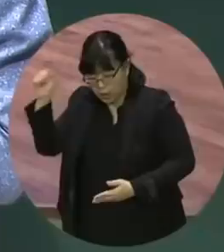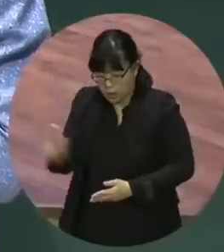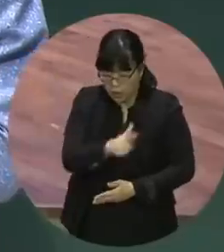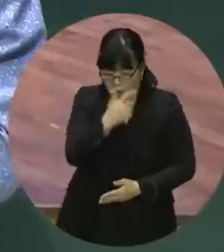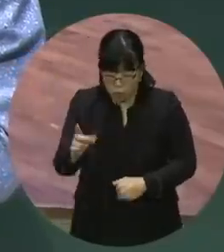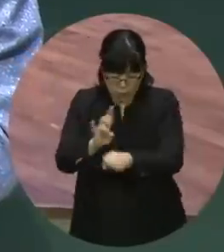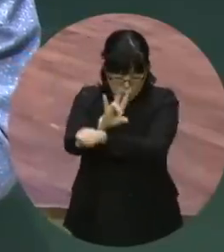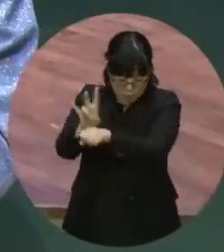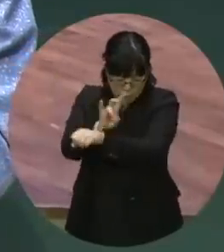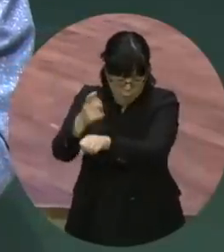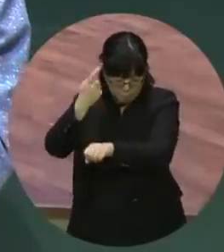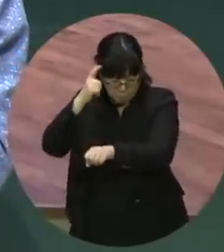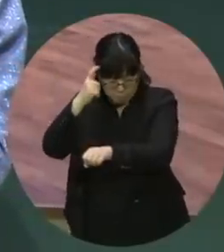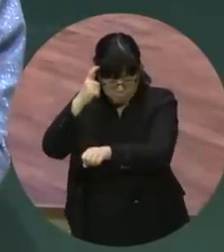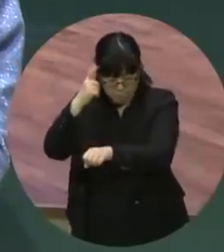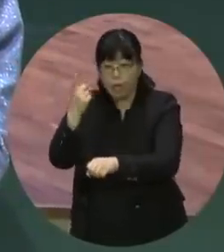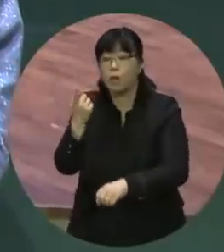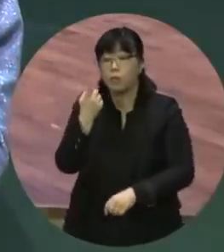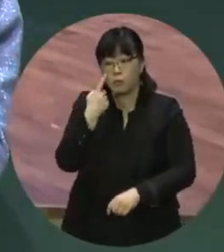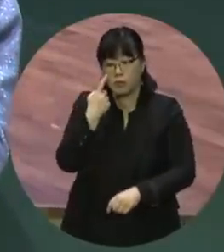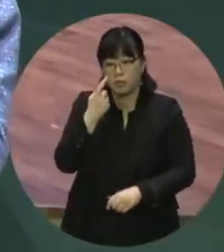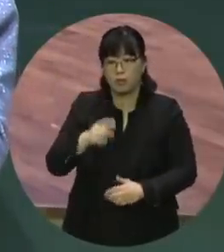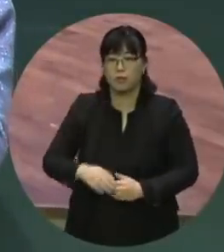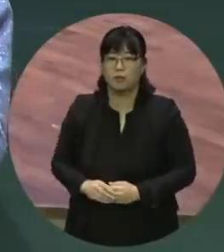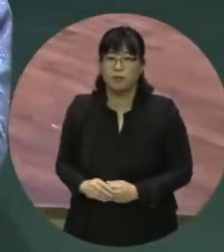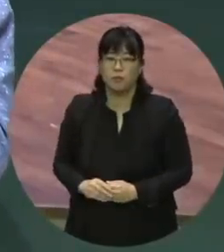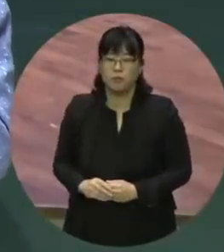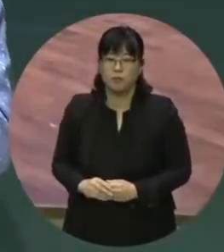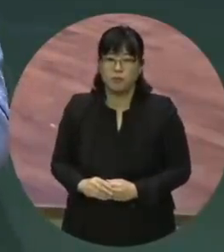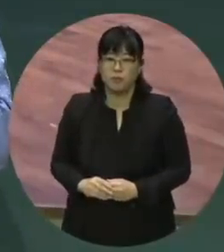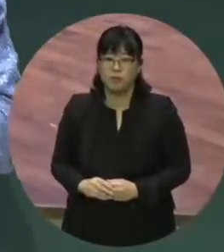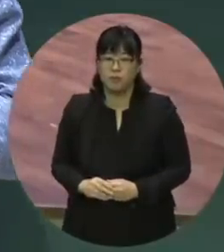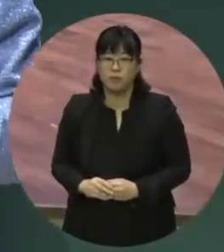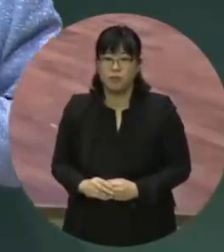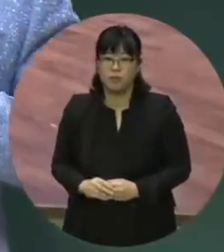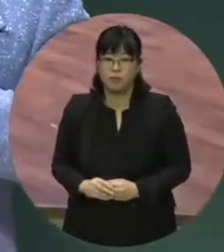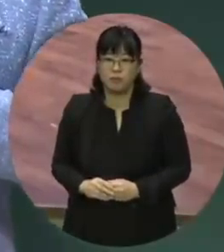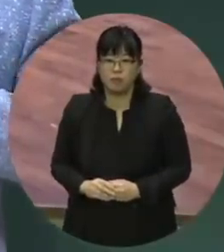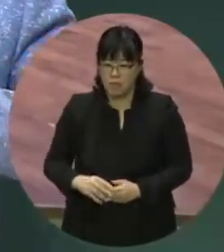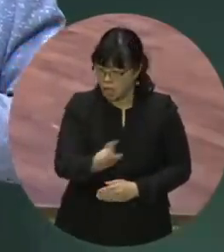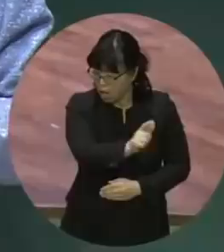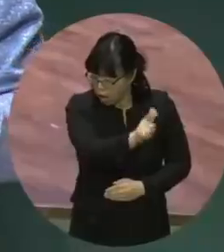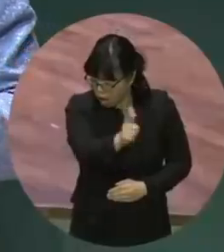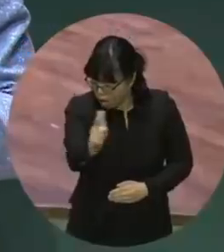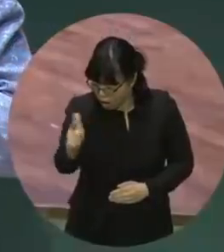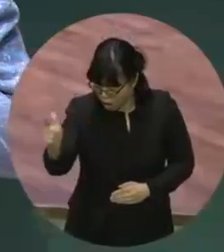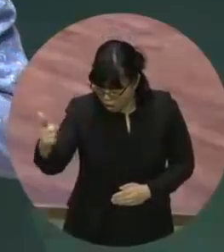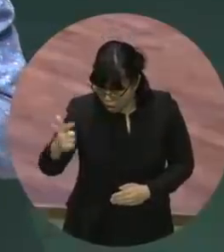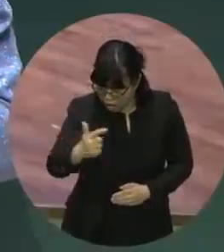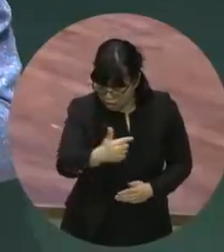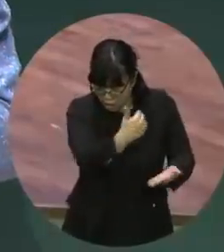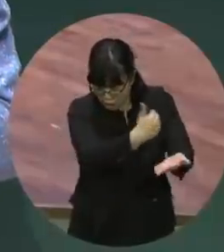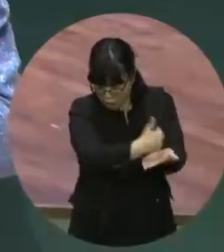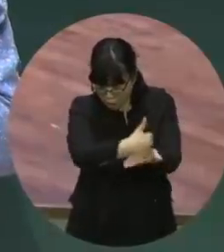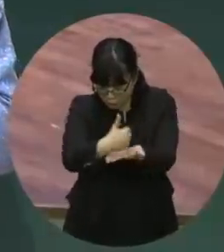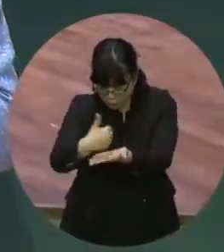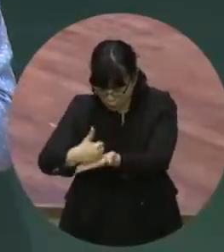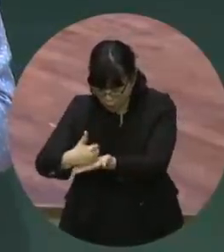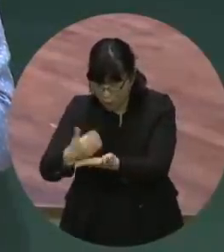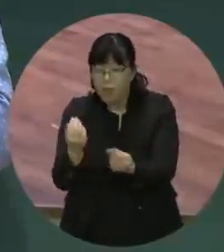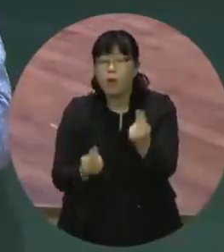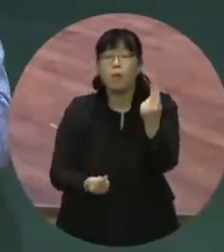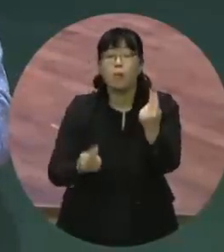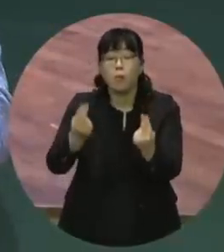동안 계속 빌립보 2장 5절 11절입니다. 많은 말을 들어가지고 하나도 남지 않는 것보다